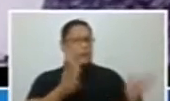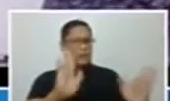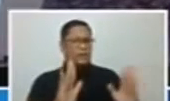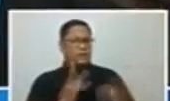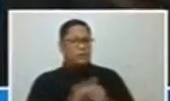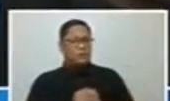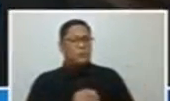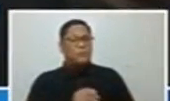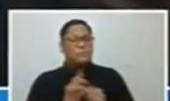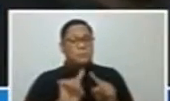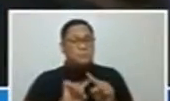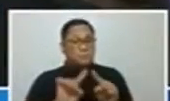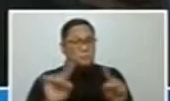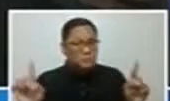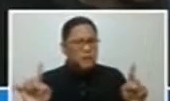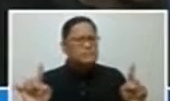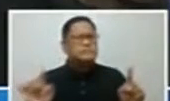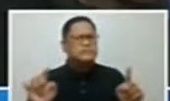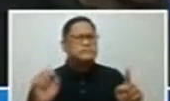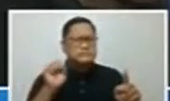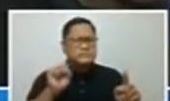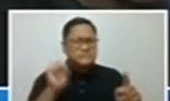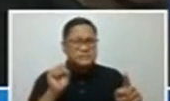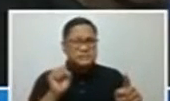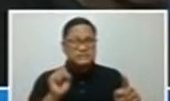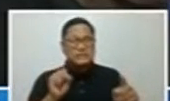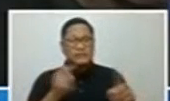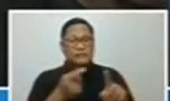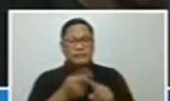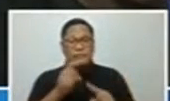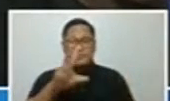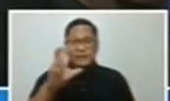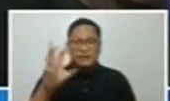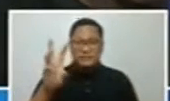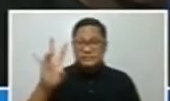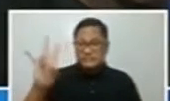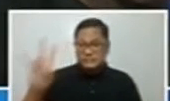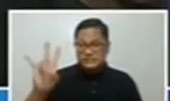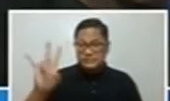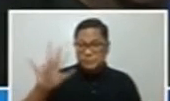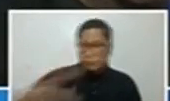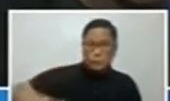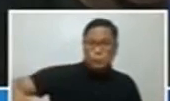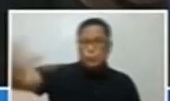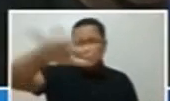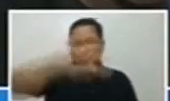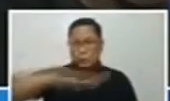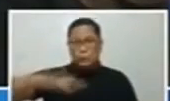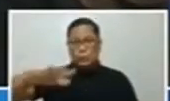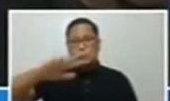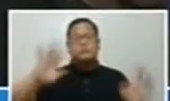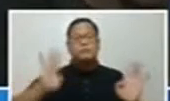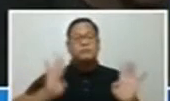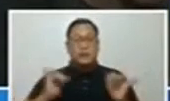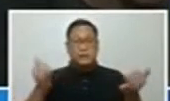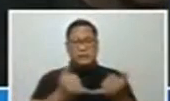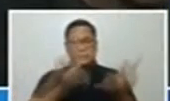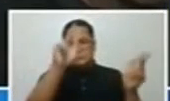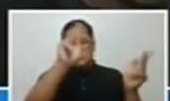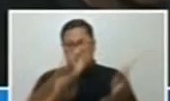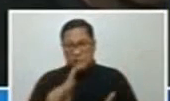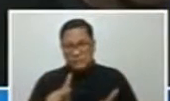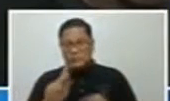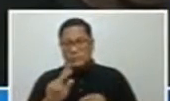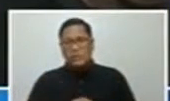Opo. Governor, nung June 22 po, nasa 70 mga individual yung dumating sakay na eroplano. Nung